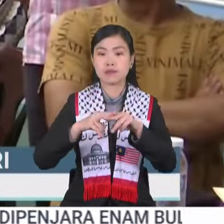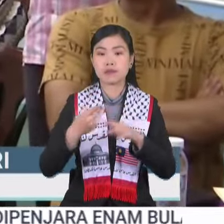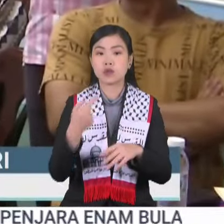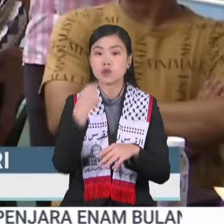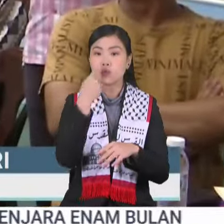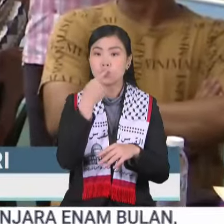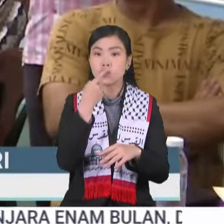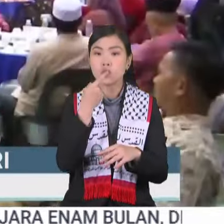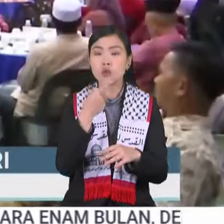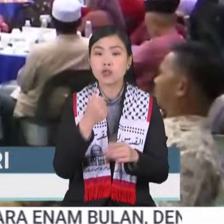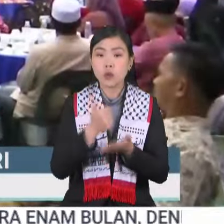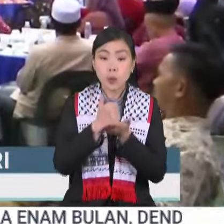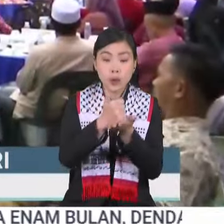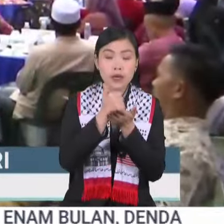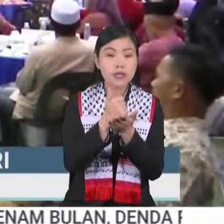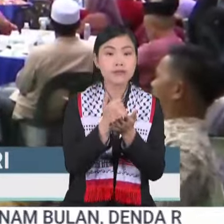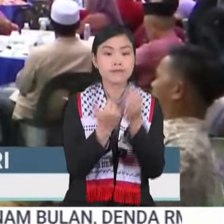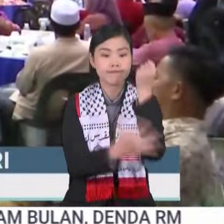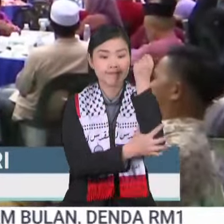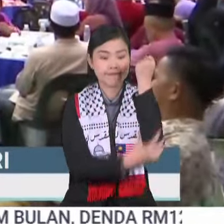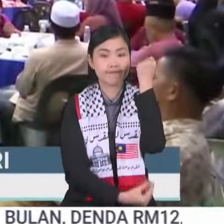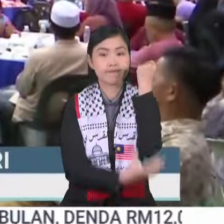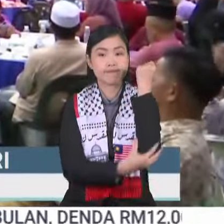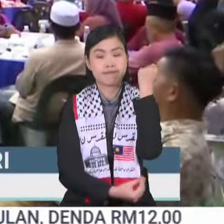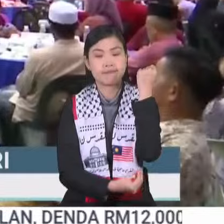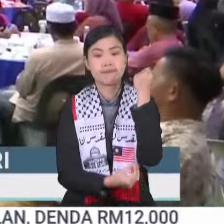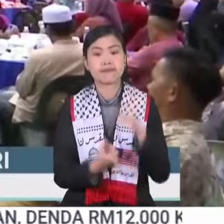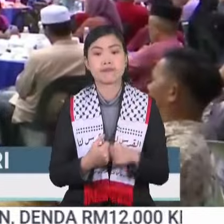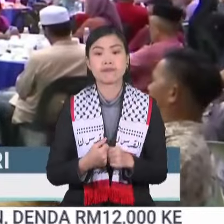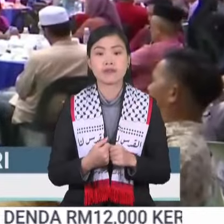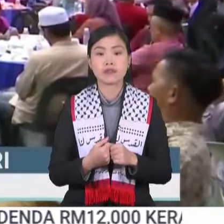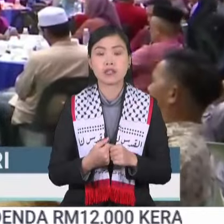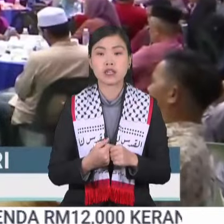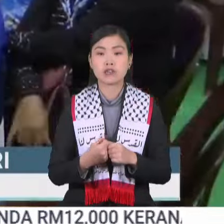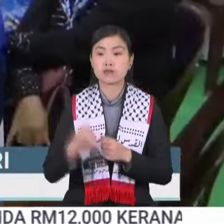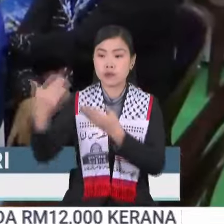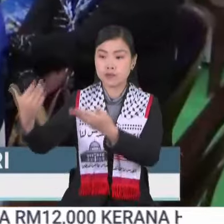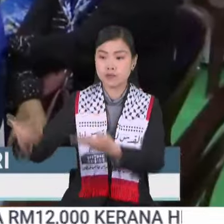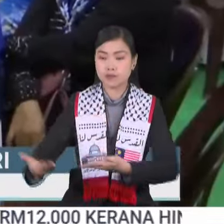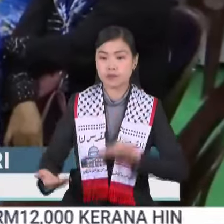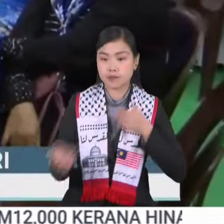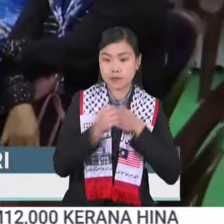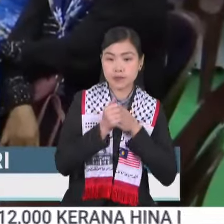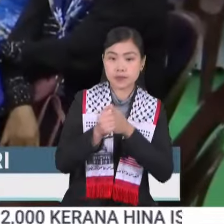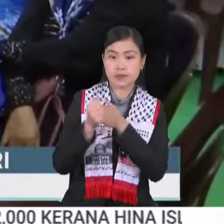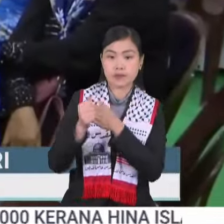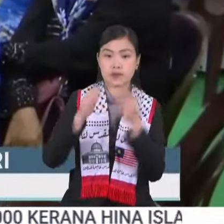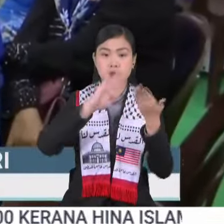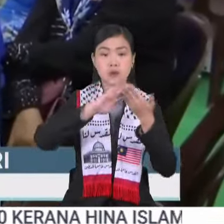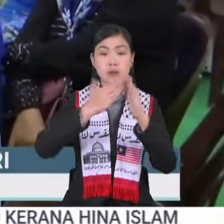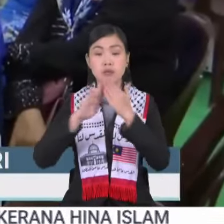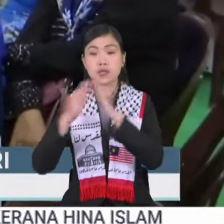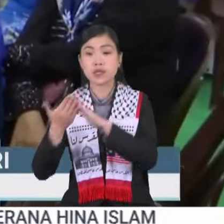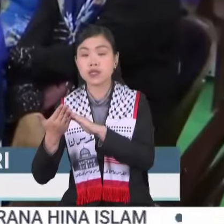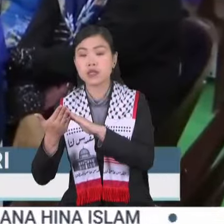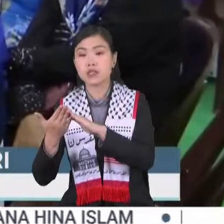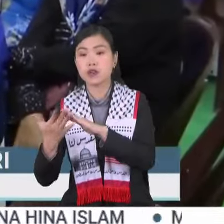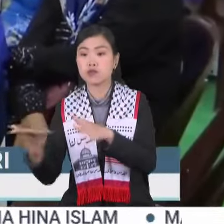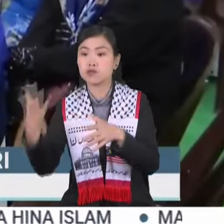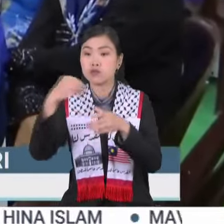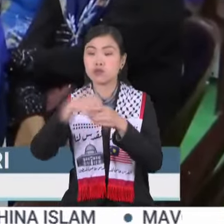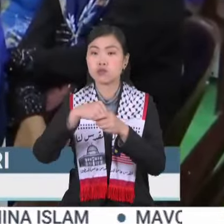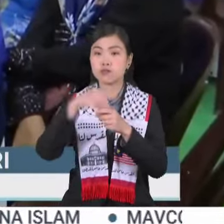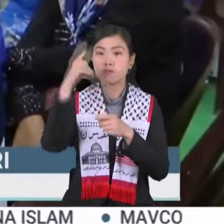kurang berkemampuan beliau turut mengajak pemimpin akar umbi untuk bekerjasama dengan kerajaan persekutuan dan negeri dalam